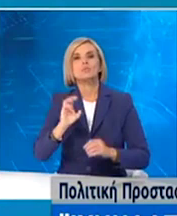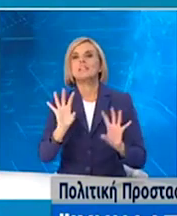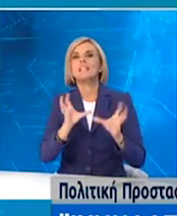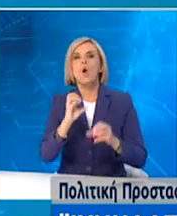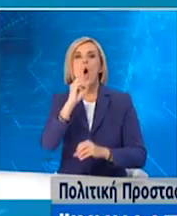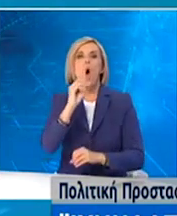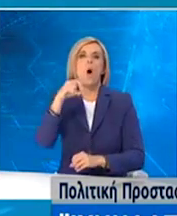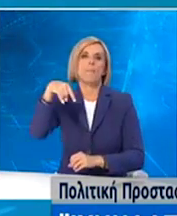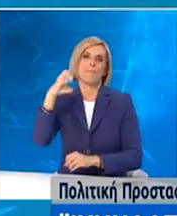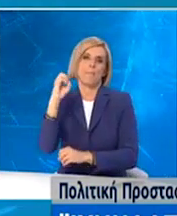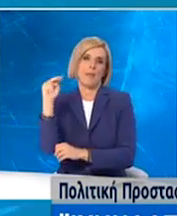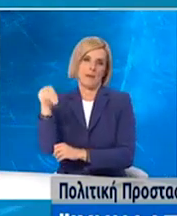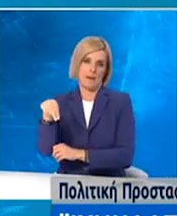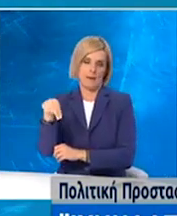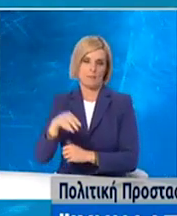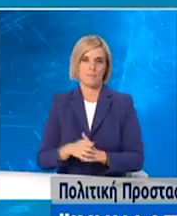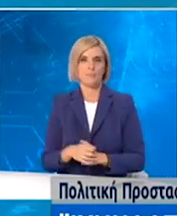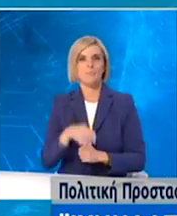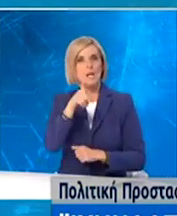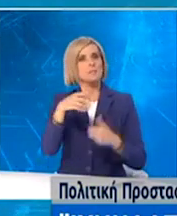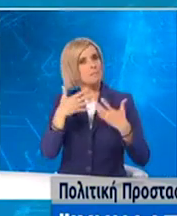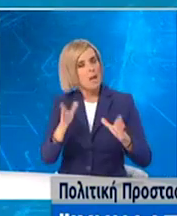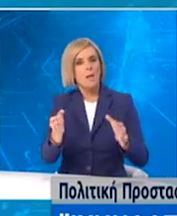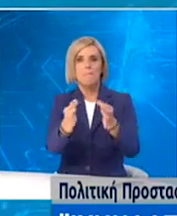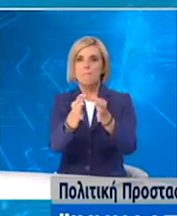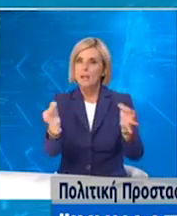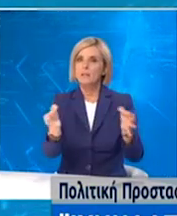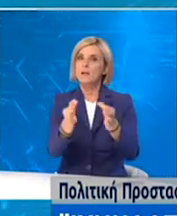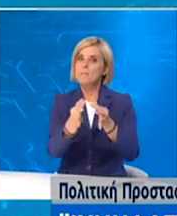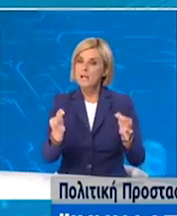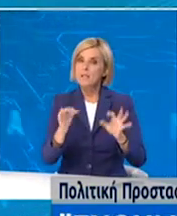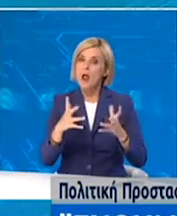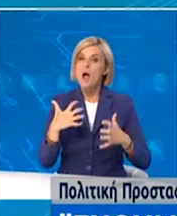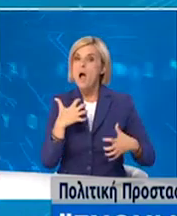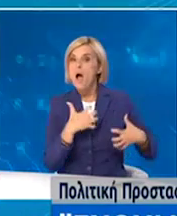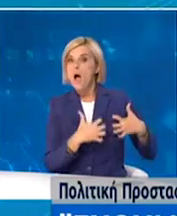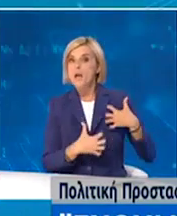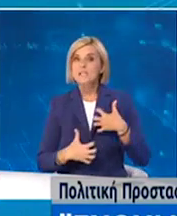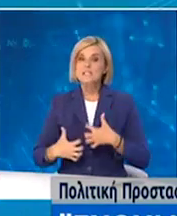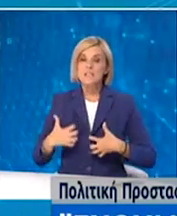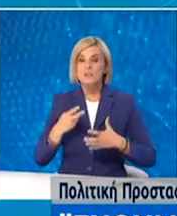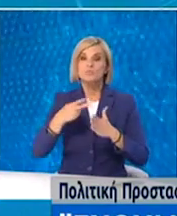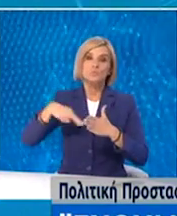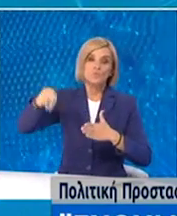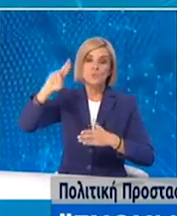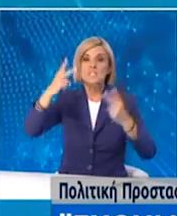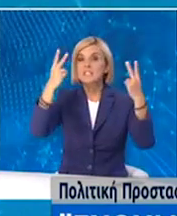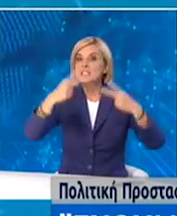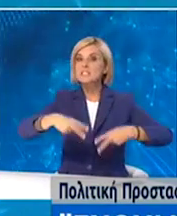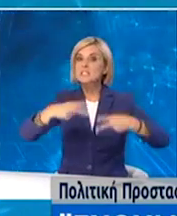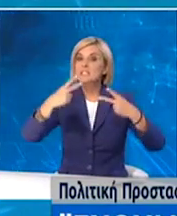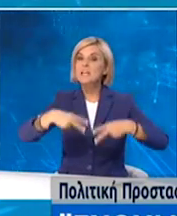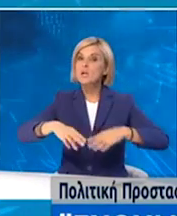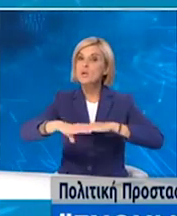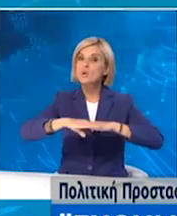Κύριε Υπουργέ, από τα μέτρα που βλέπουμε ότι λαμβάνεται σαν υπηρεσία, ότι η ανισχύα επικεντρώνεται κυρίως στα χερσαία σύνορα. Βλέπουμε και από τα στοιχεία που μας δώσατε